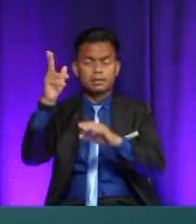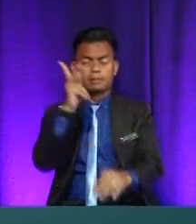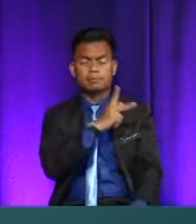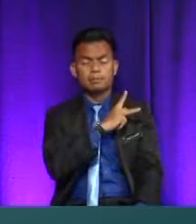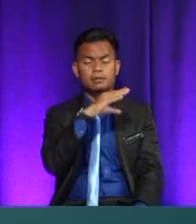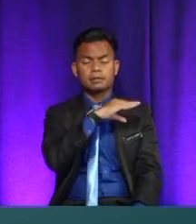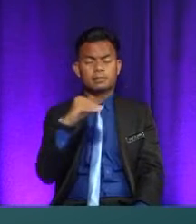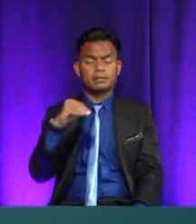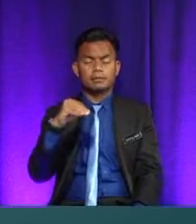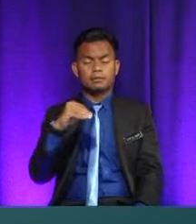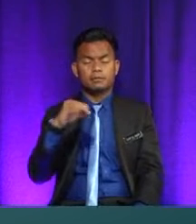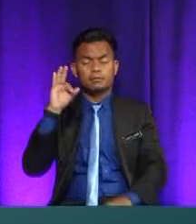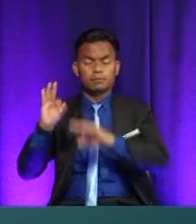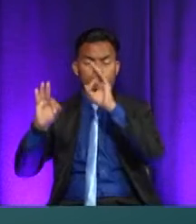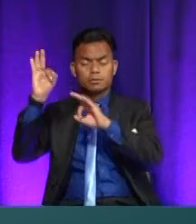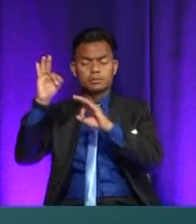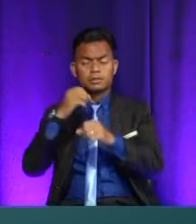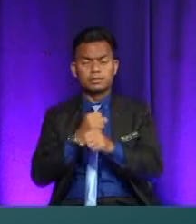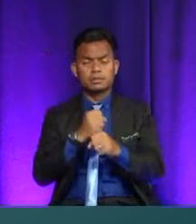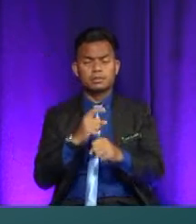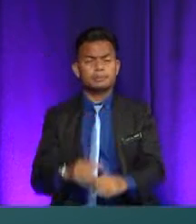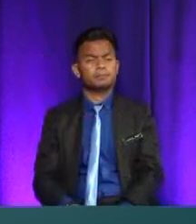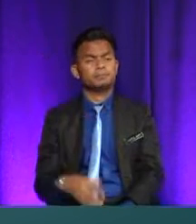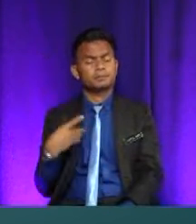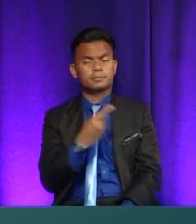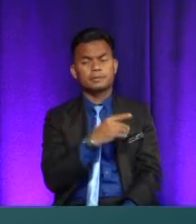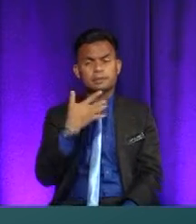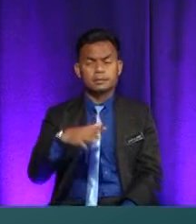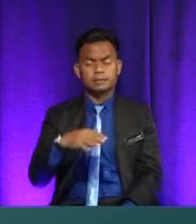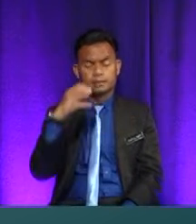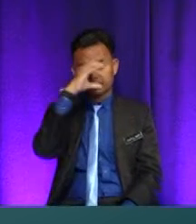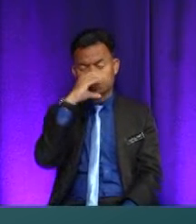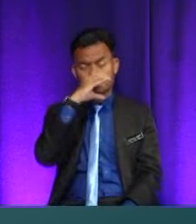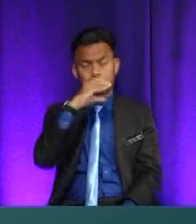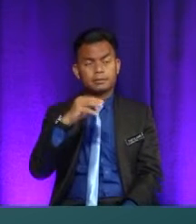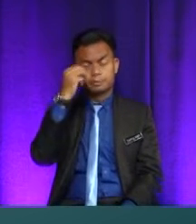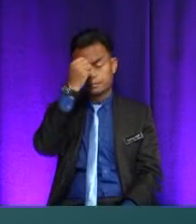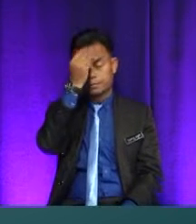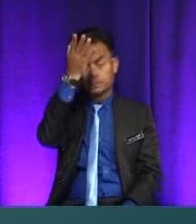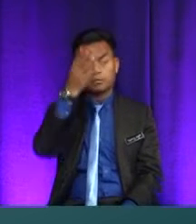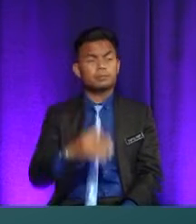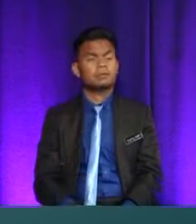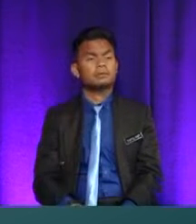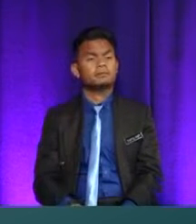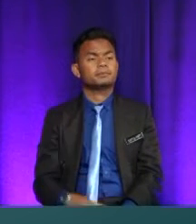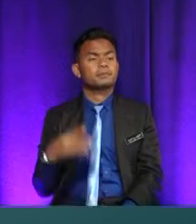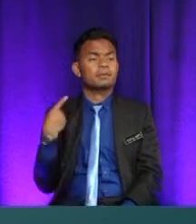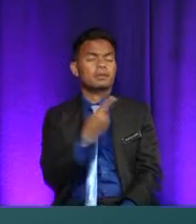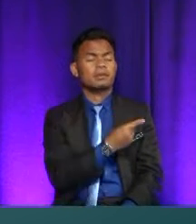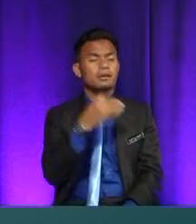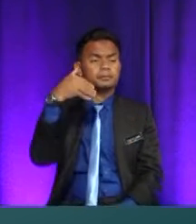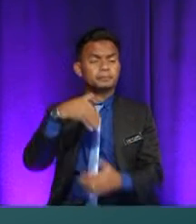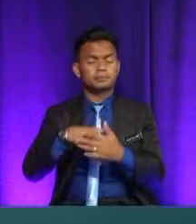ada dan kita cari ini kita udah ada maklumat ke sini kita masukkan dalam formulir kita